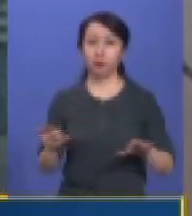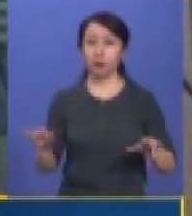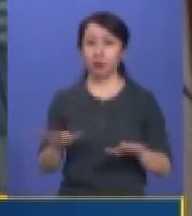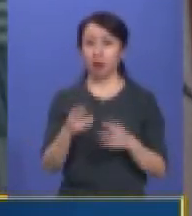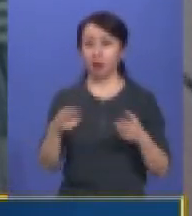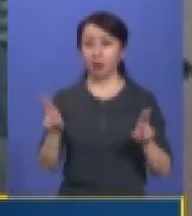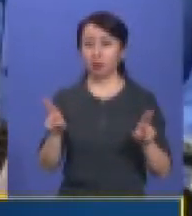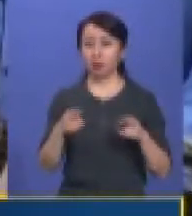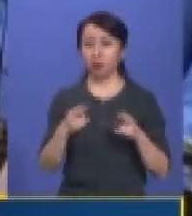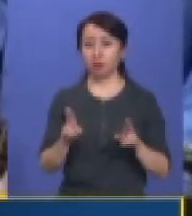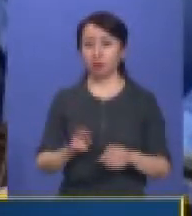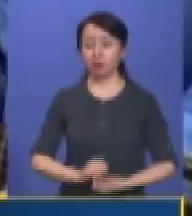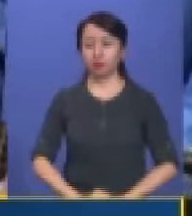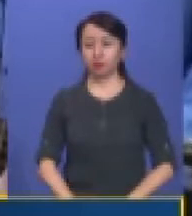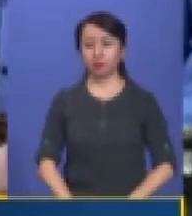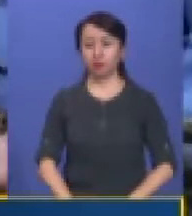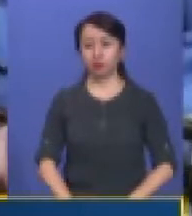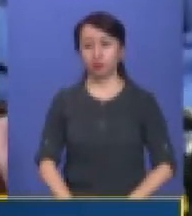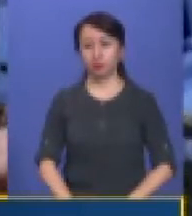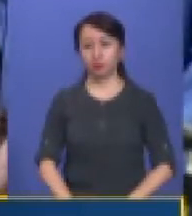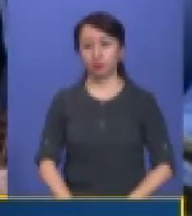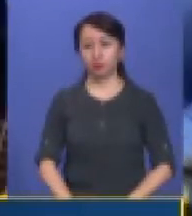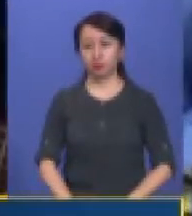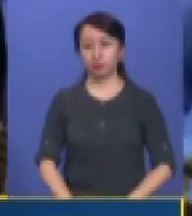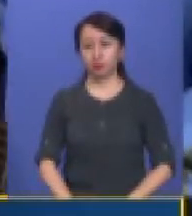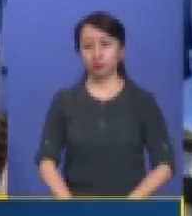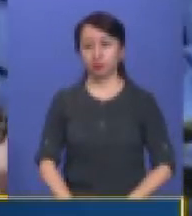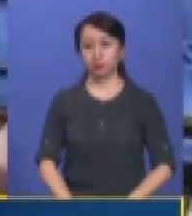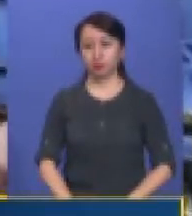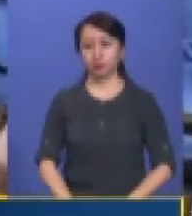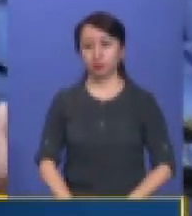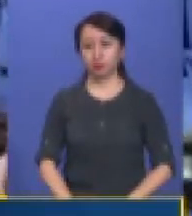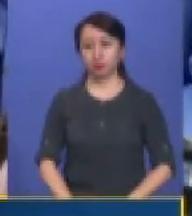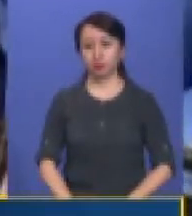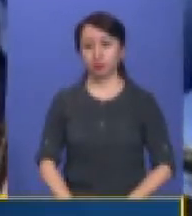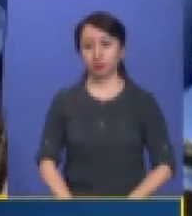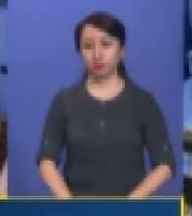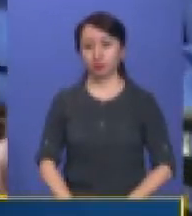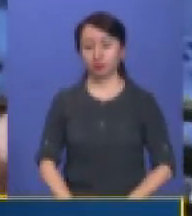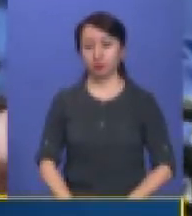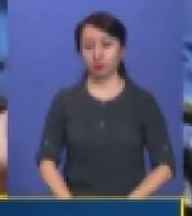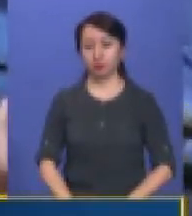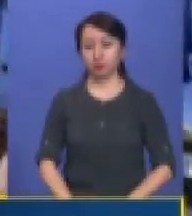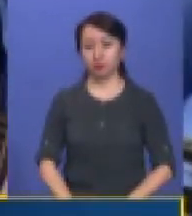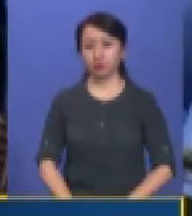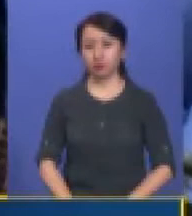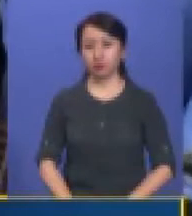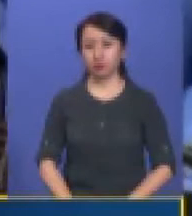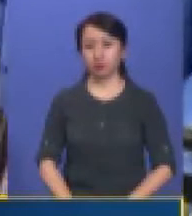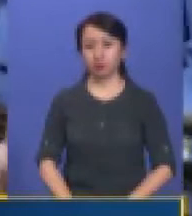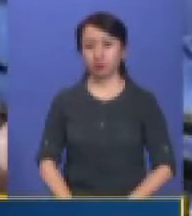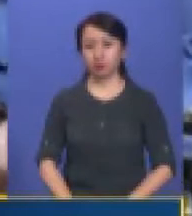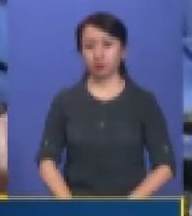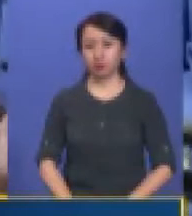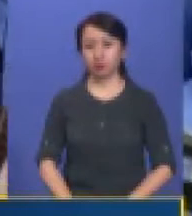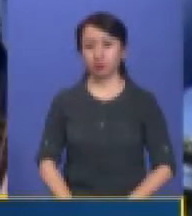спеть. Дом, где ты жил и рос, в белом краю берез,